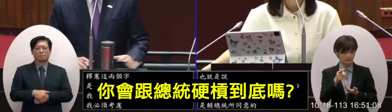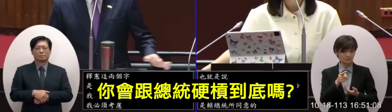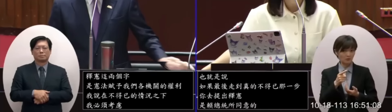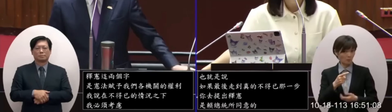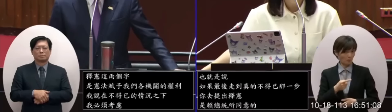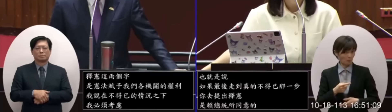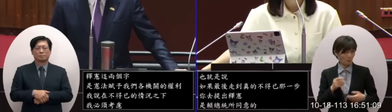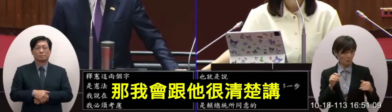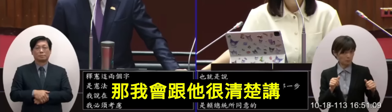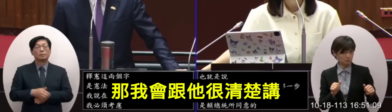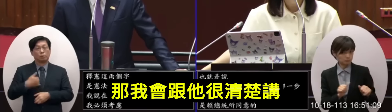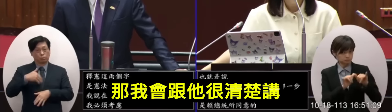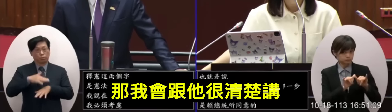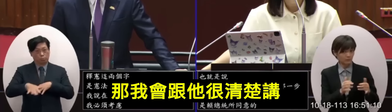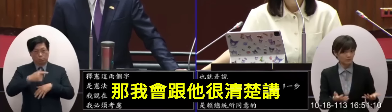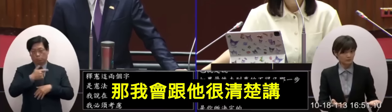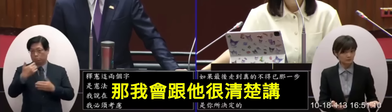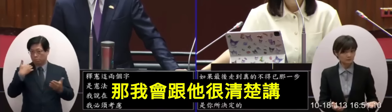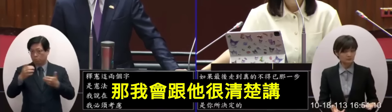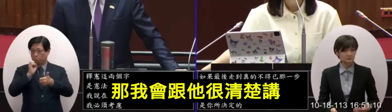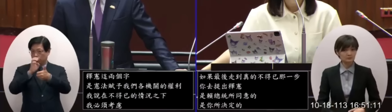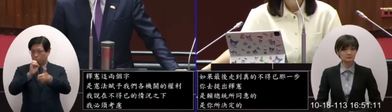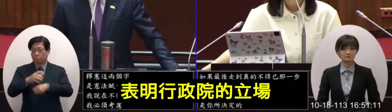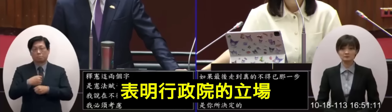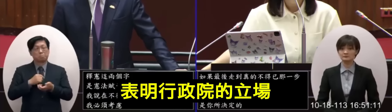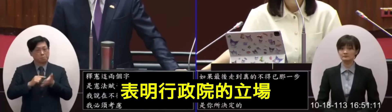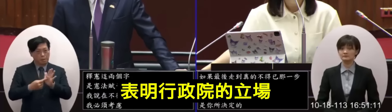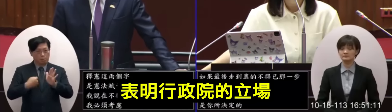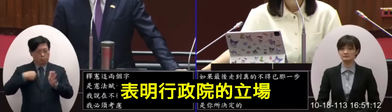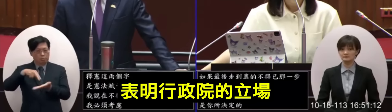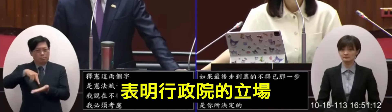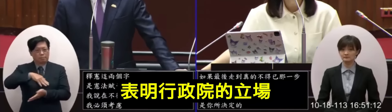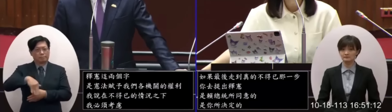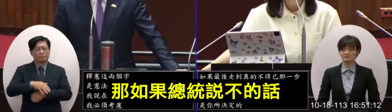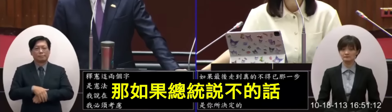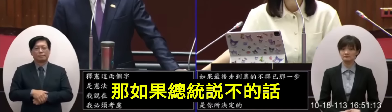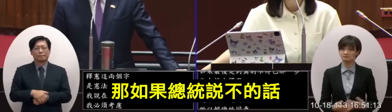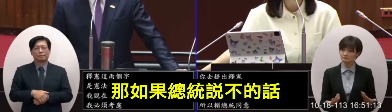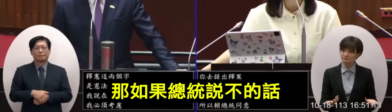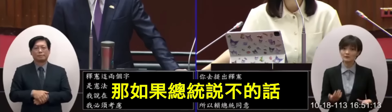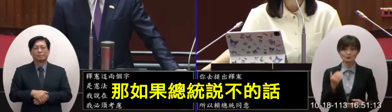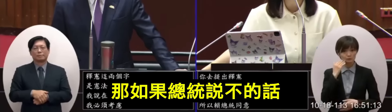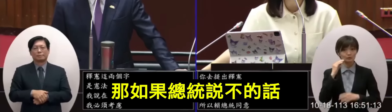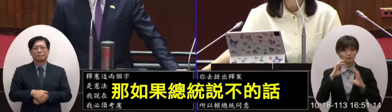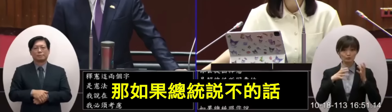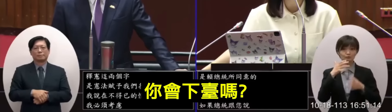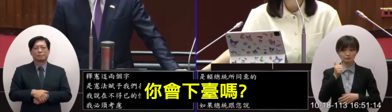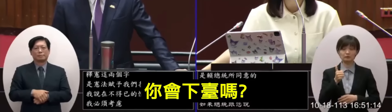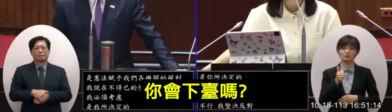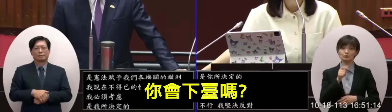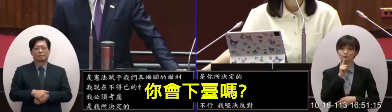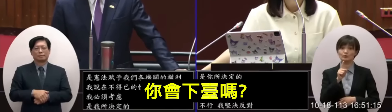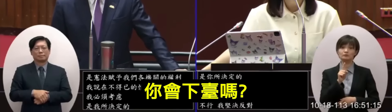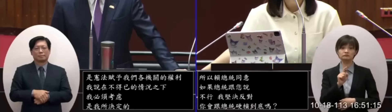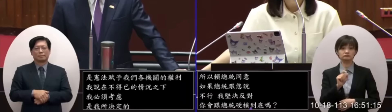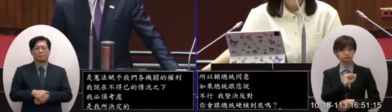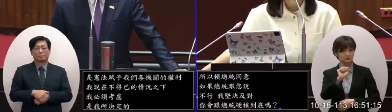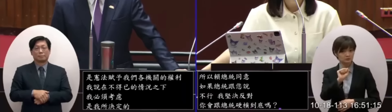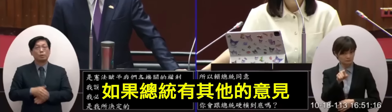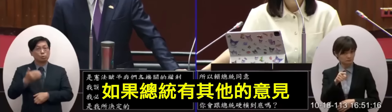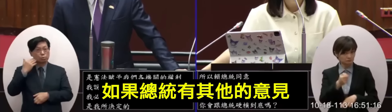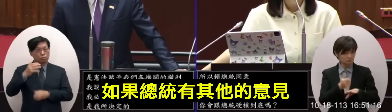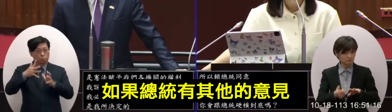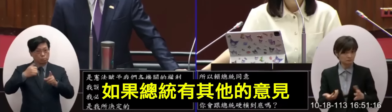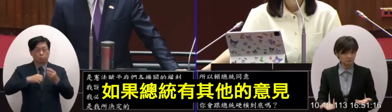吗？ 那我会跟他很清楚讲，表明行政院的立场。 那如果总统说不的话，你会下台吗？ 如